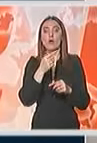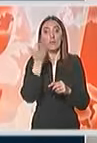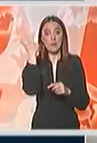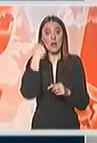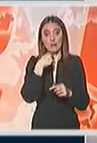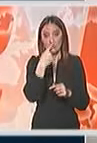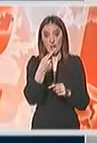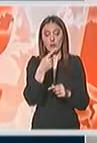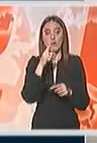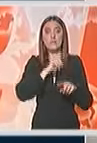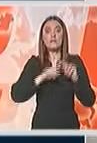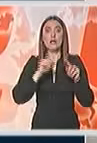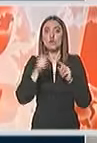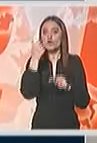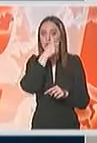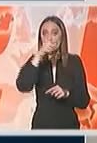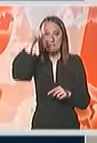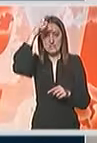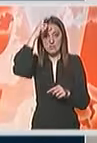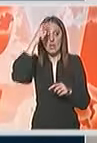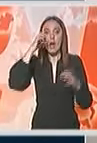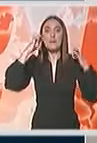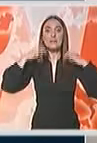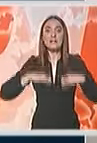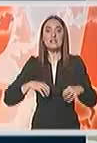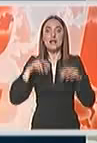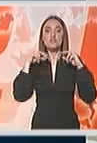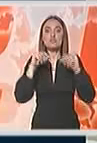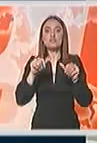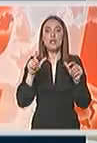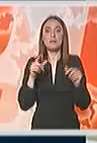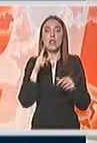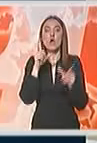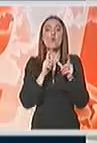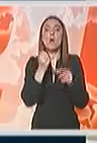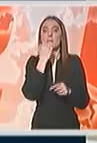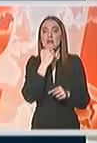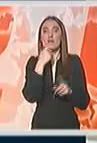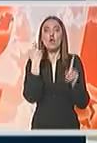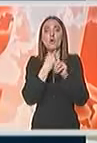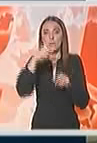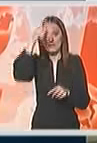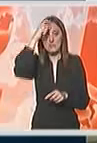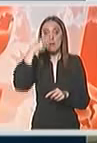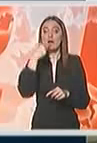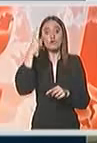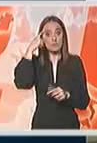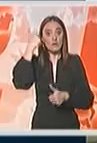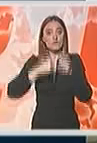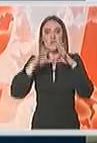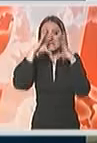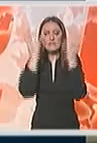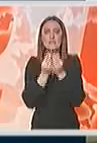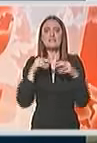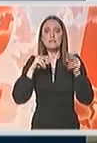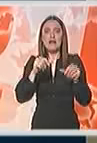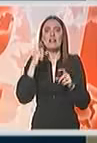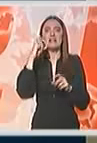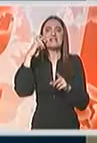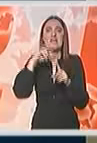pomenuto, zato što je Srbija predsedavajuća zemlja. U Privrednoj komori Srbije ističu značaj učešća svih zemalja u